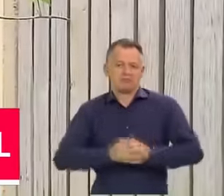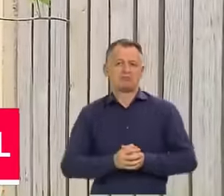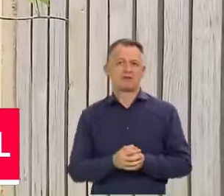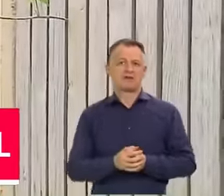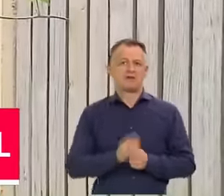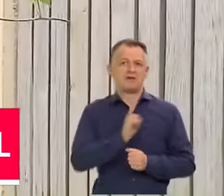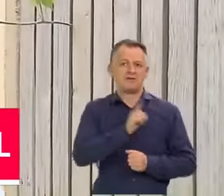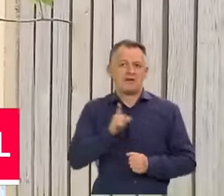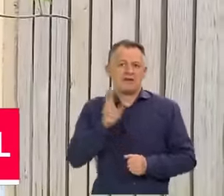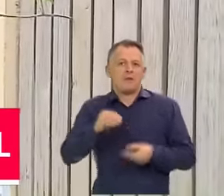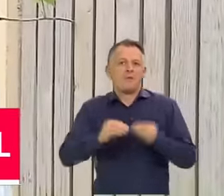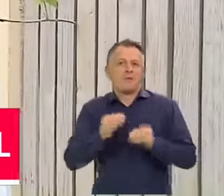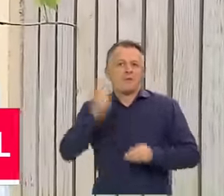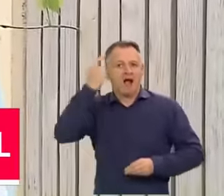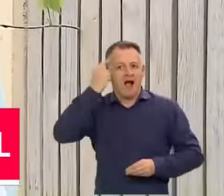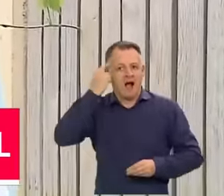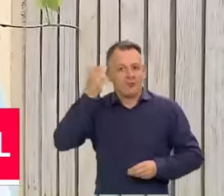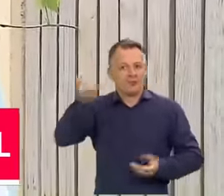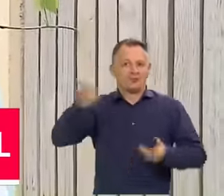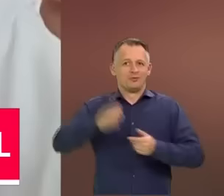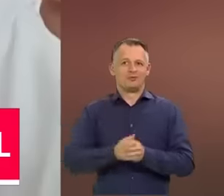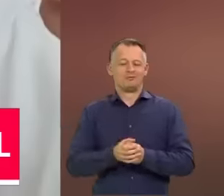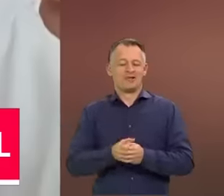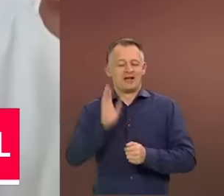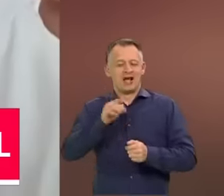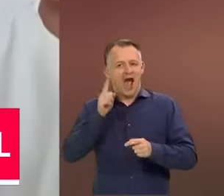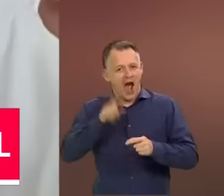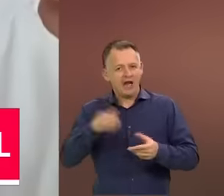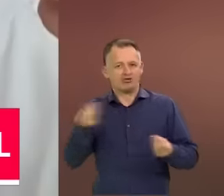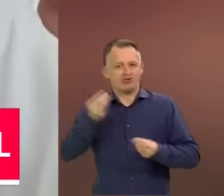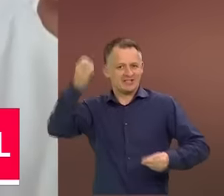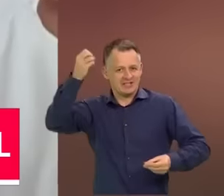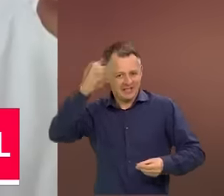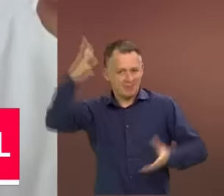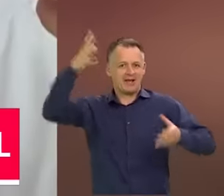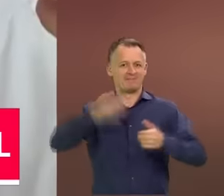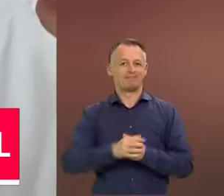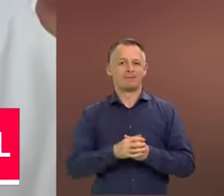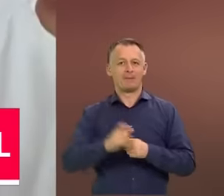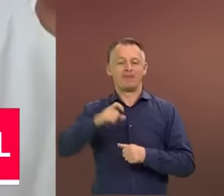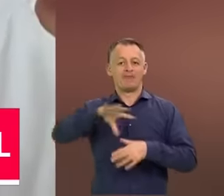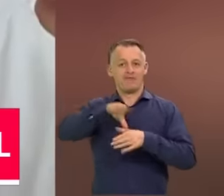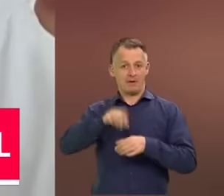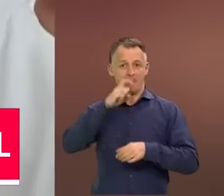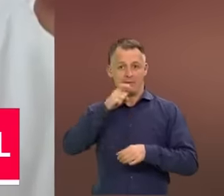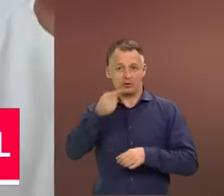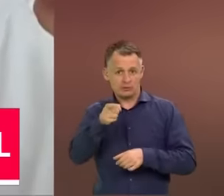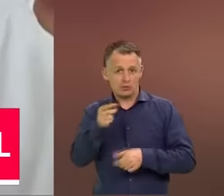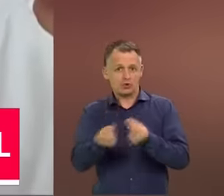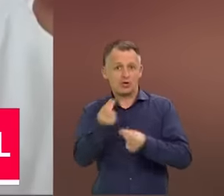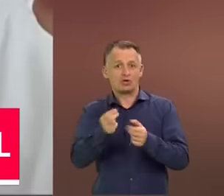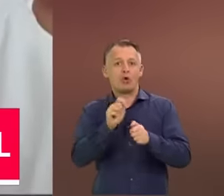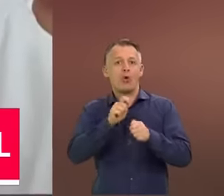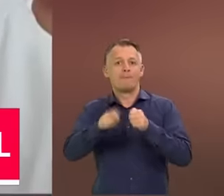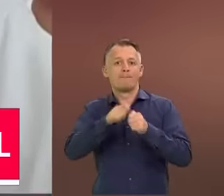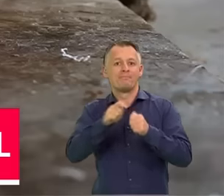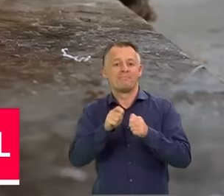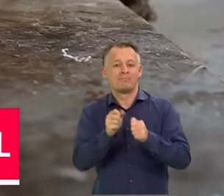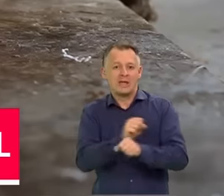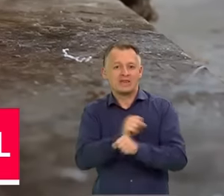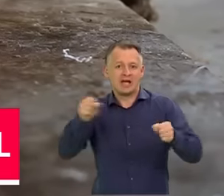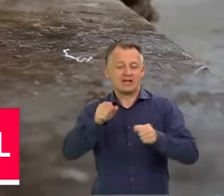fiecare are câte o biluță în cap, câte o sclipire. Familia bărbatului ar susține că în acea noapte acesta s-ar fi jucat cu o petardă și așa ar fi